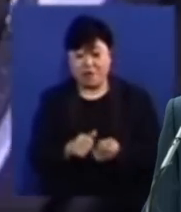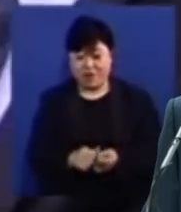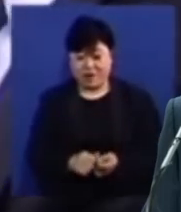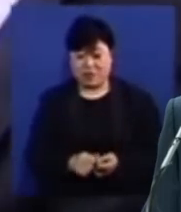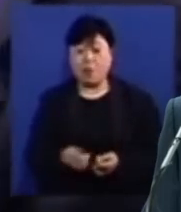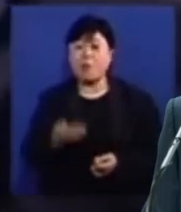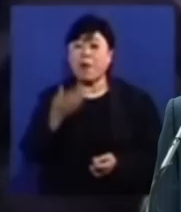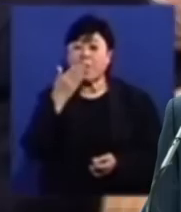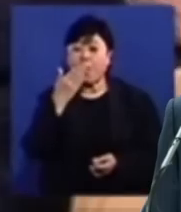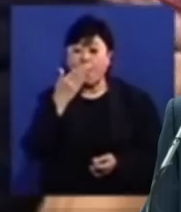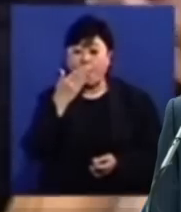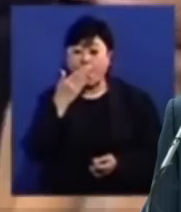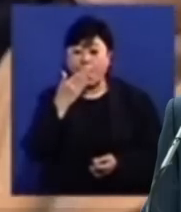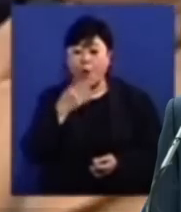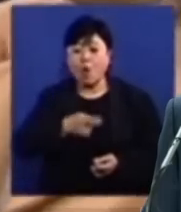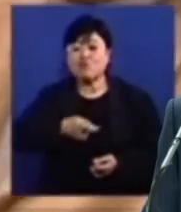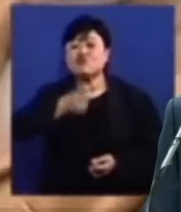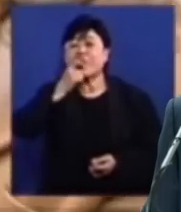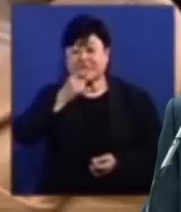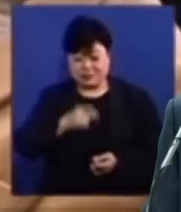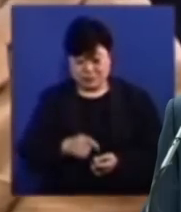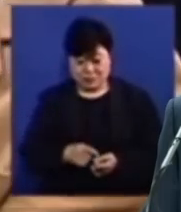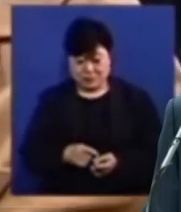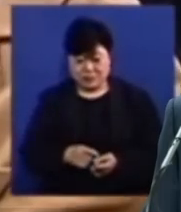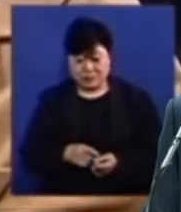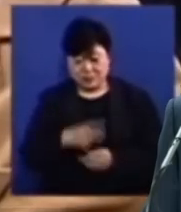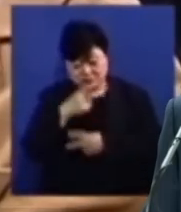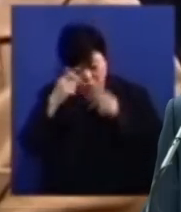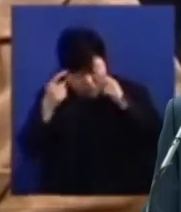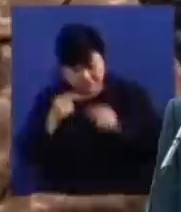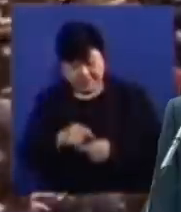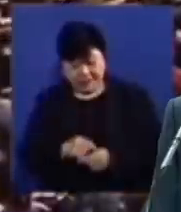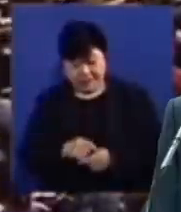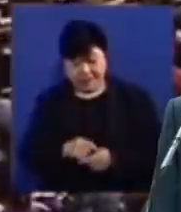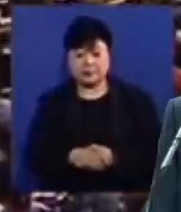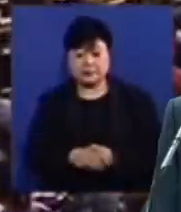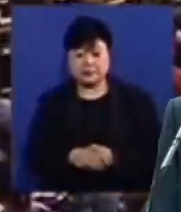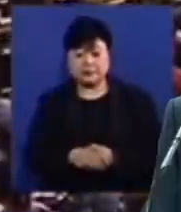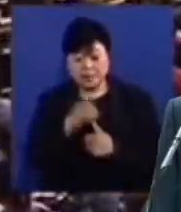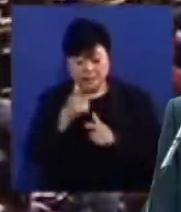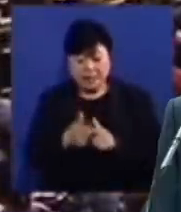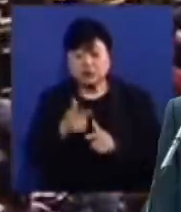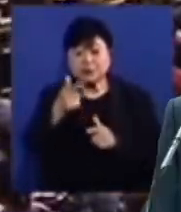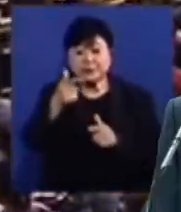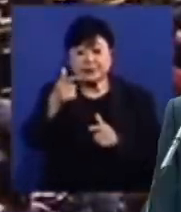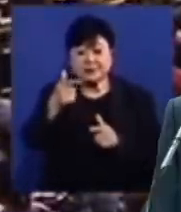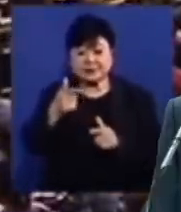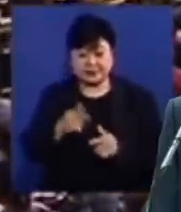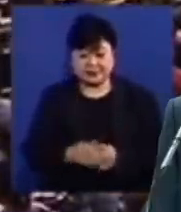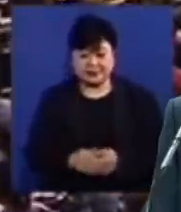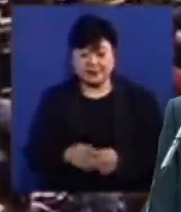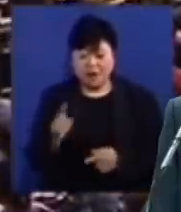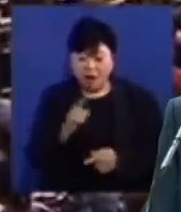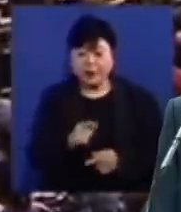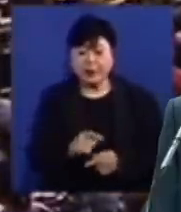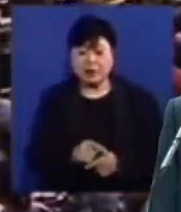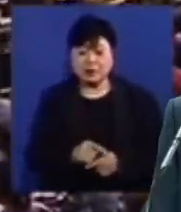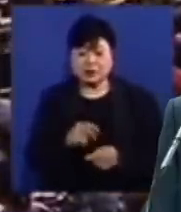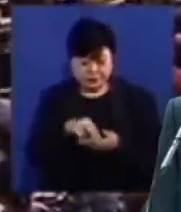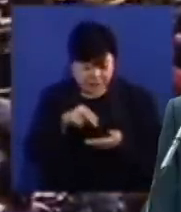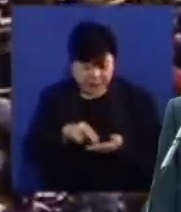밥 먹고 물 마시고 자고 깨고 하지 않아요. 예수님은 어떤